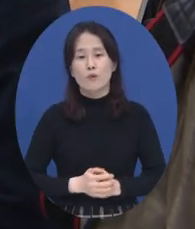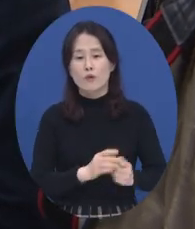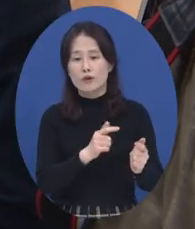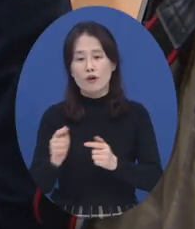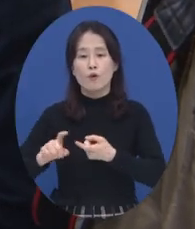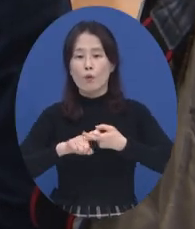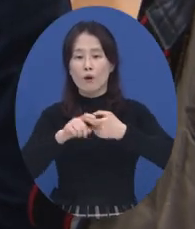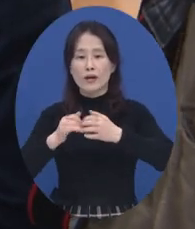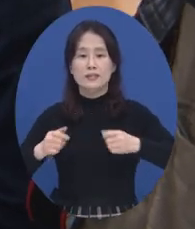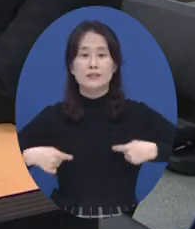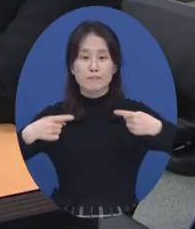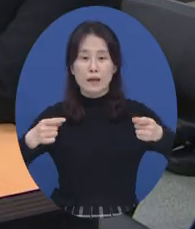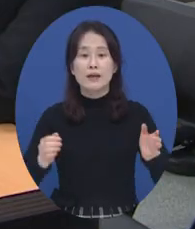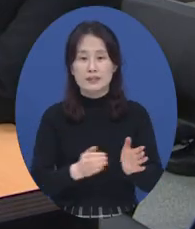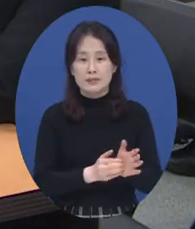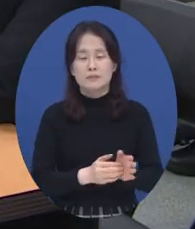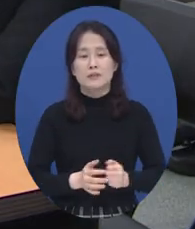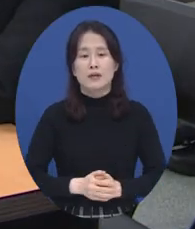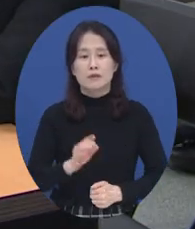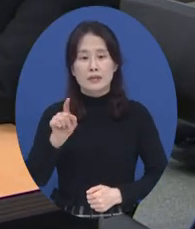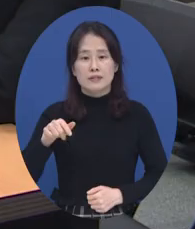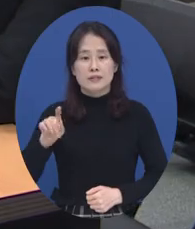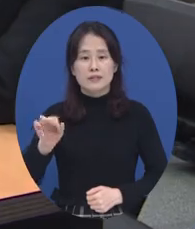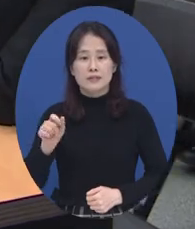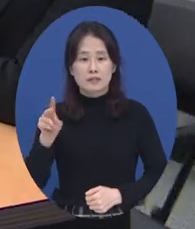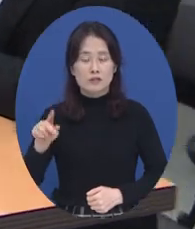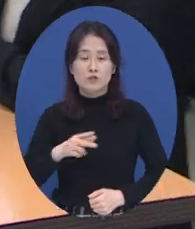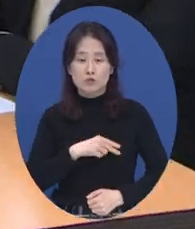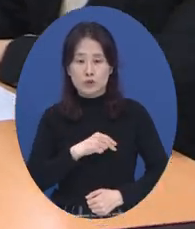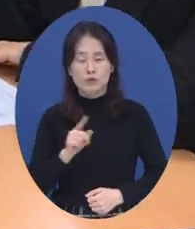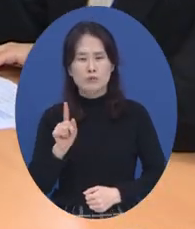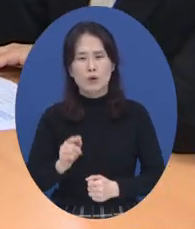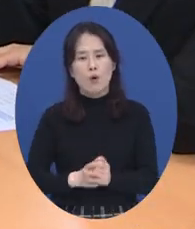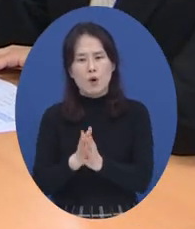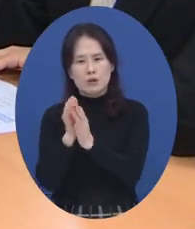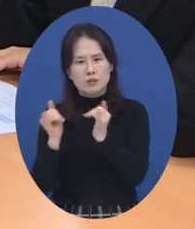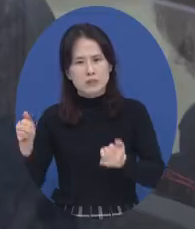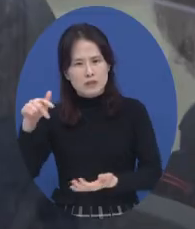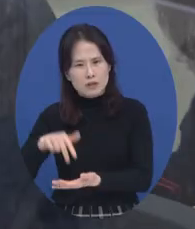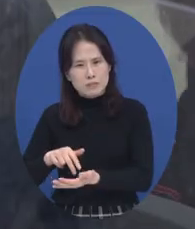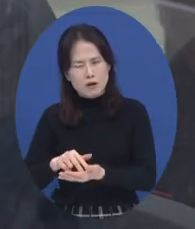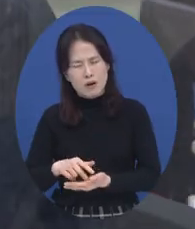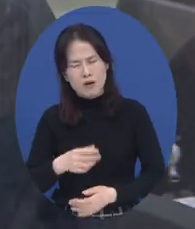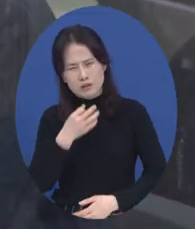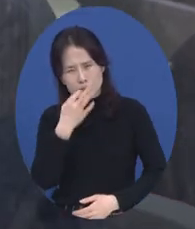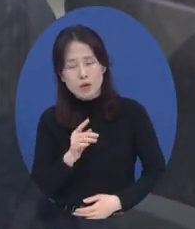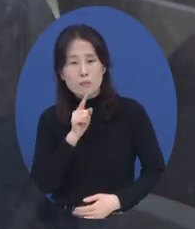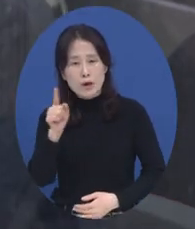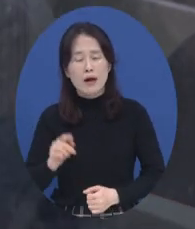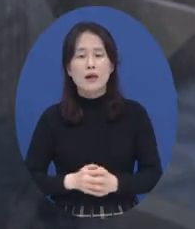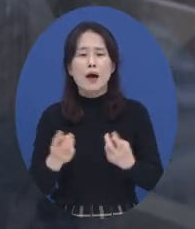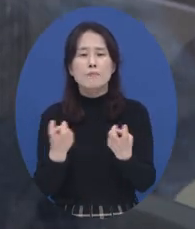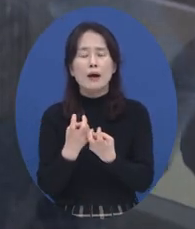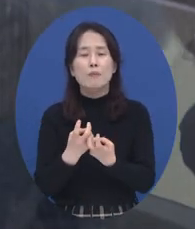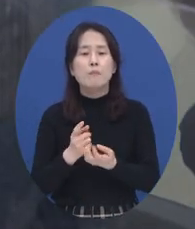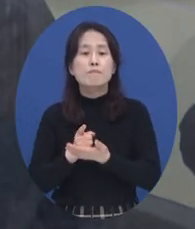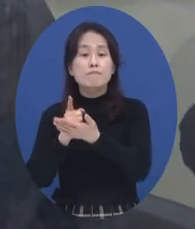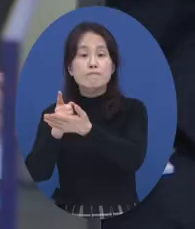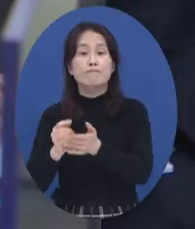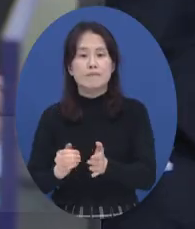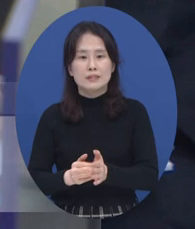관계자 등이 참석했습니다. 박상혁 국회의원은 시민들의 박탈감은 이루 말할 수 없다며 획기적인 방안을 고려해달라고